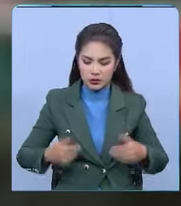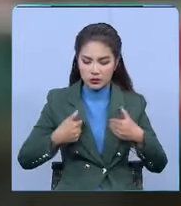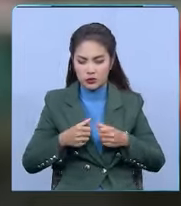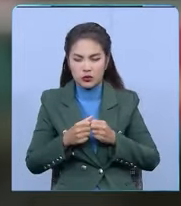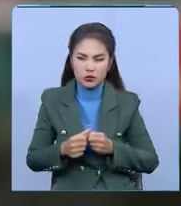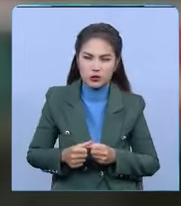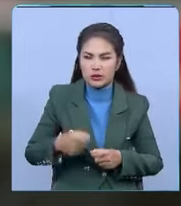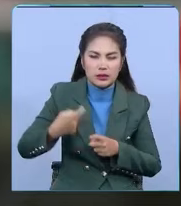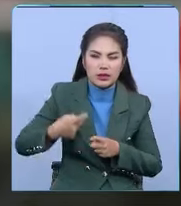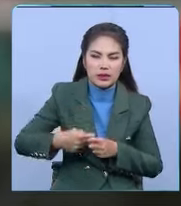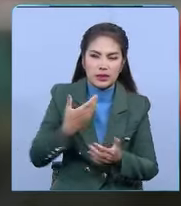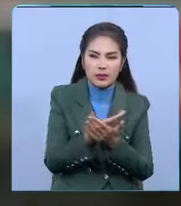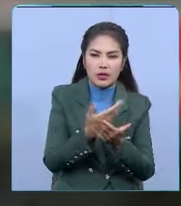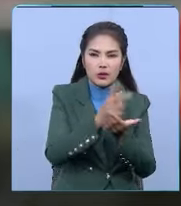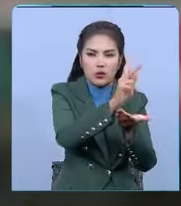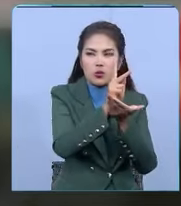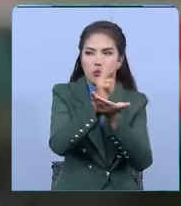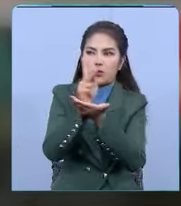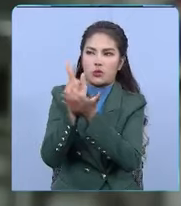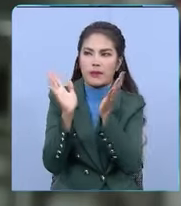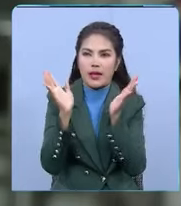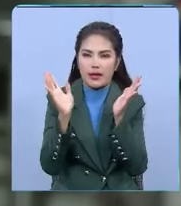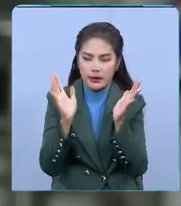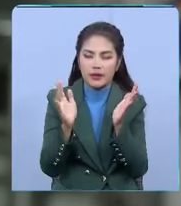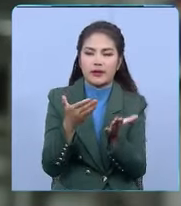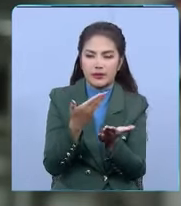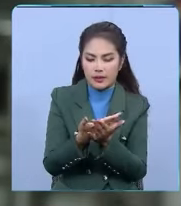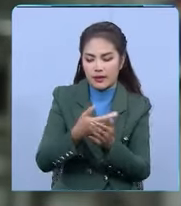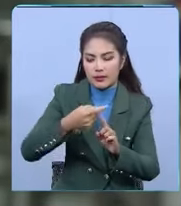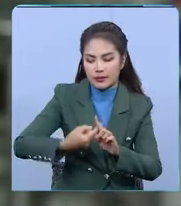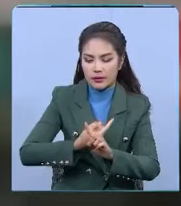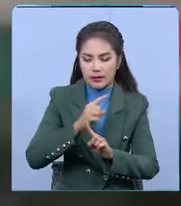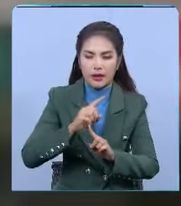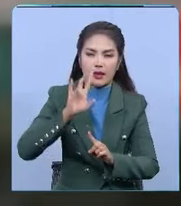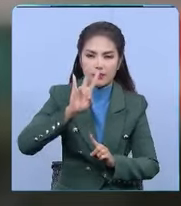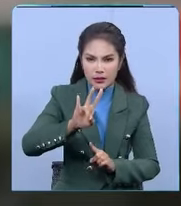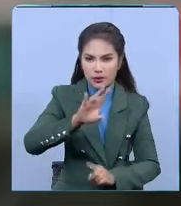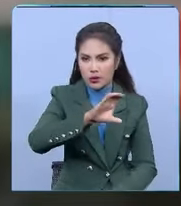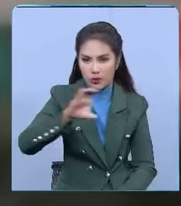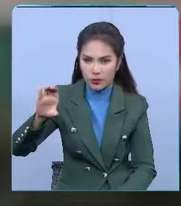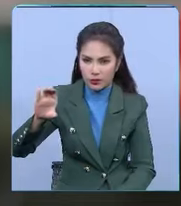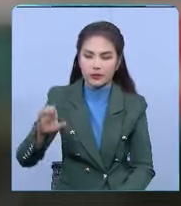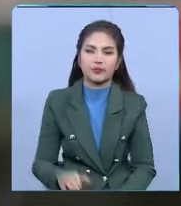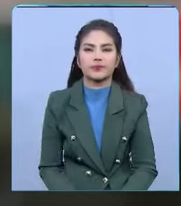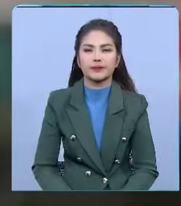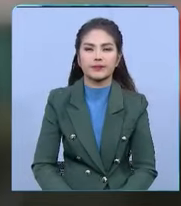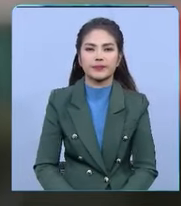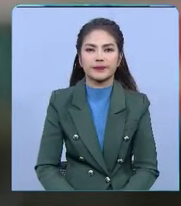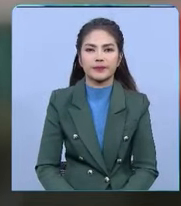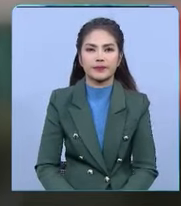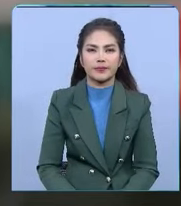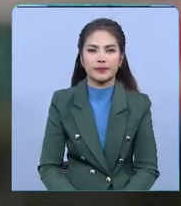วก็เป็นหนี้เป็นสินอะไรเงี้ยนะครับเราก็จะให้เดือน700และอีกอย่างนึงนั่นการลดราคาน้